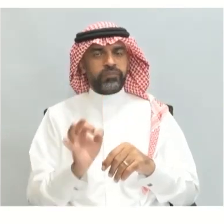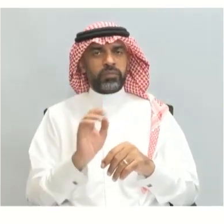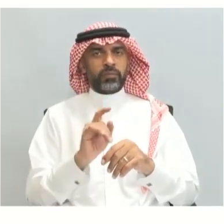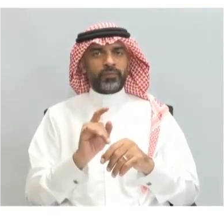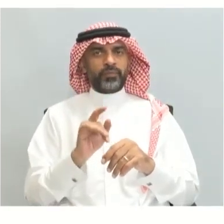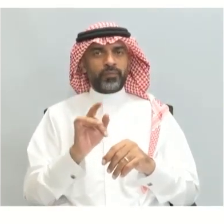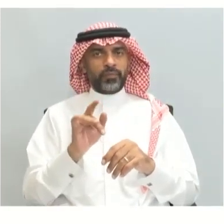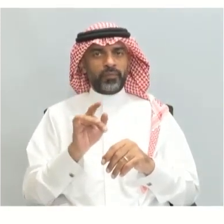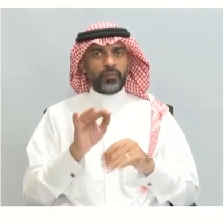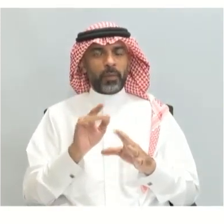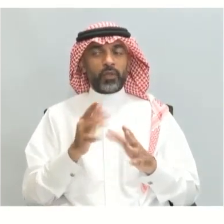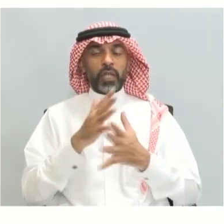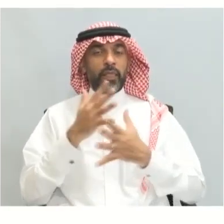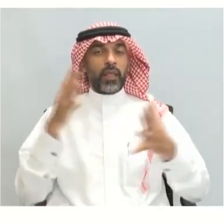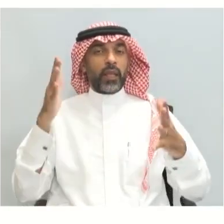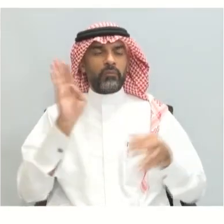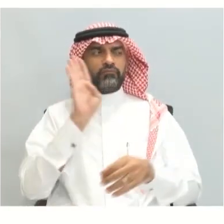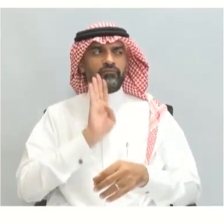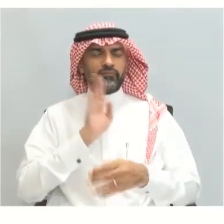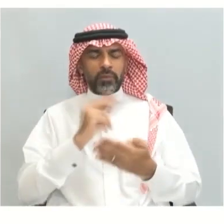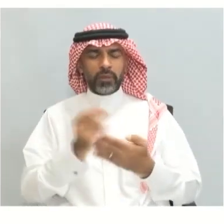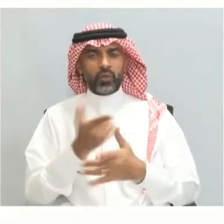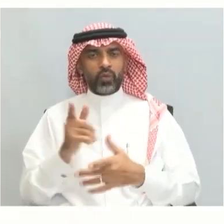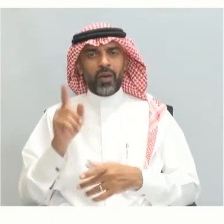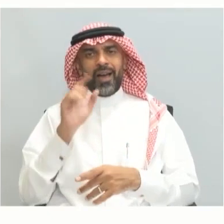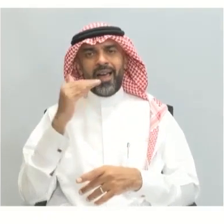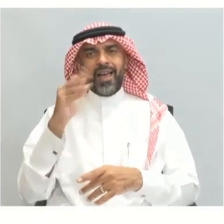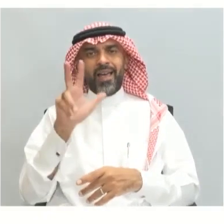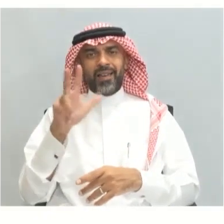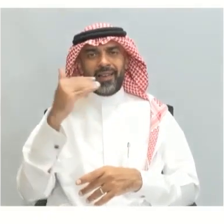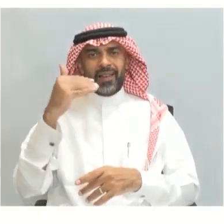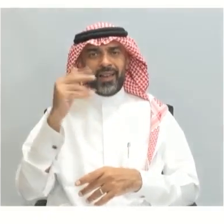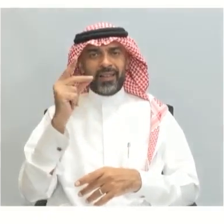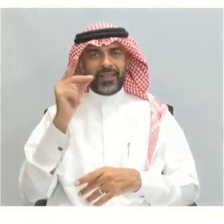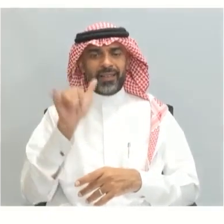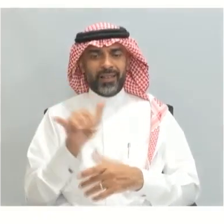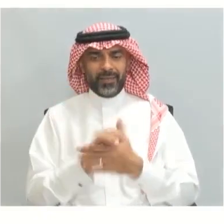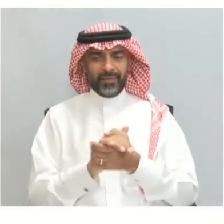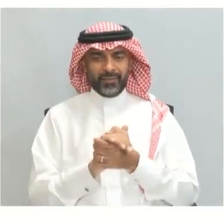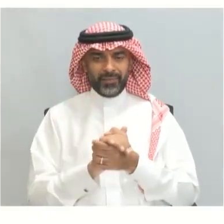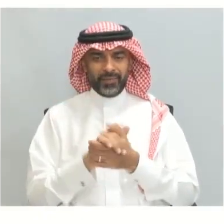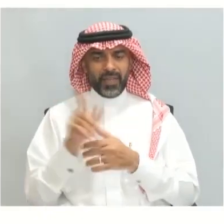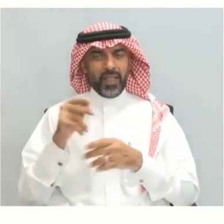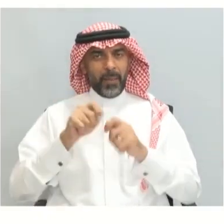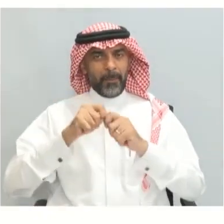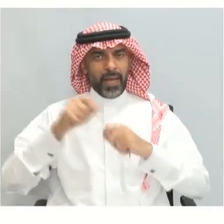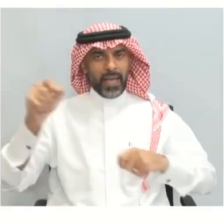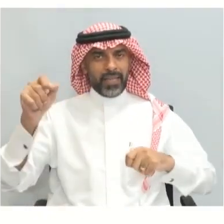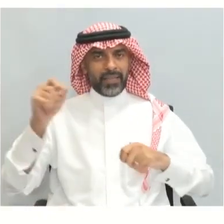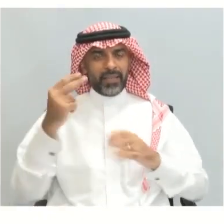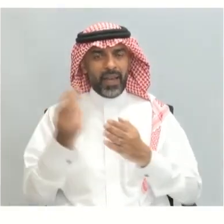ولكن ما نجده عاده هو المقياس الخطي هذه المقاييس